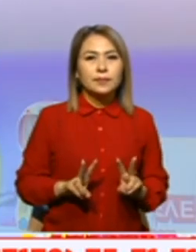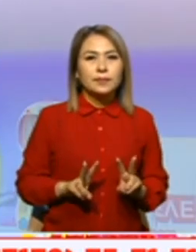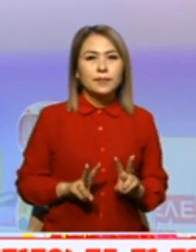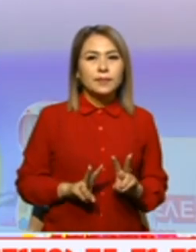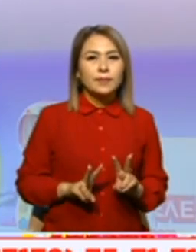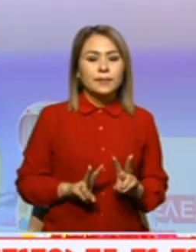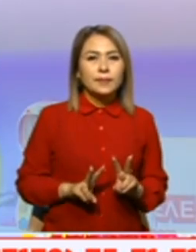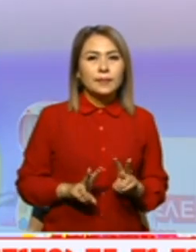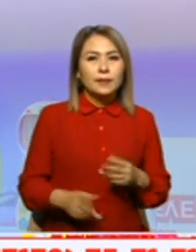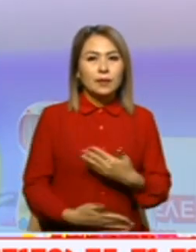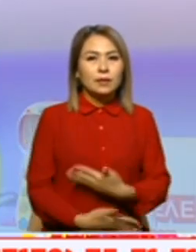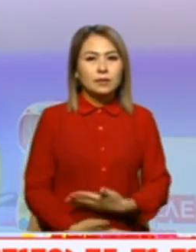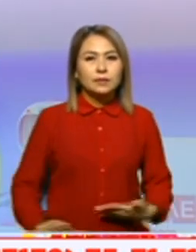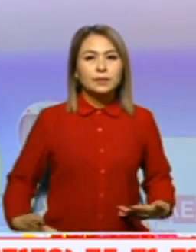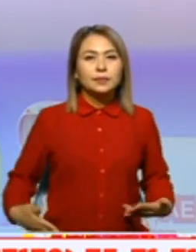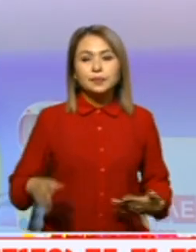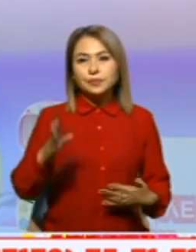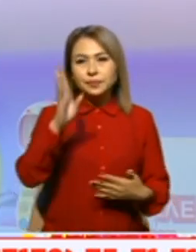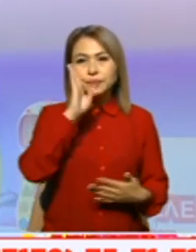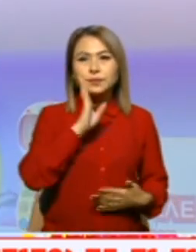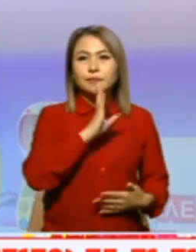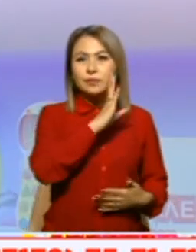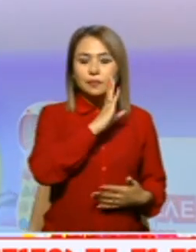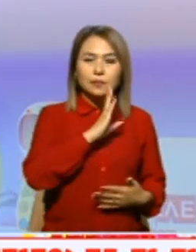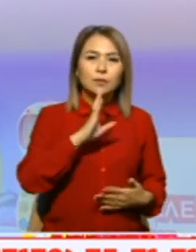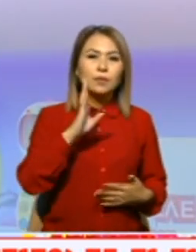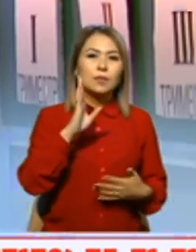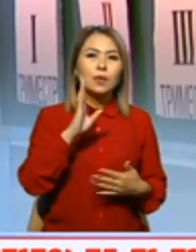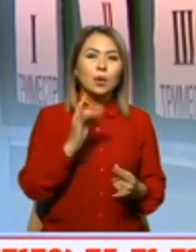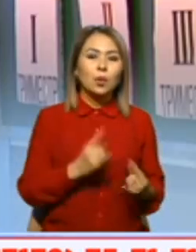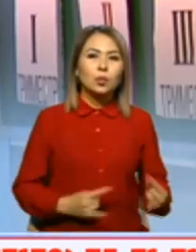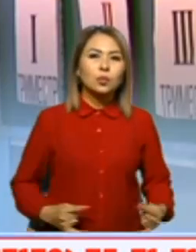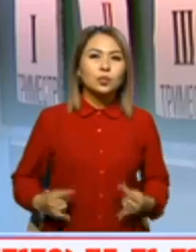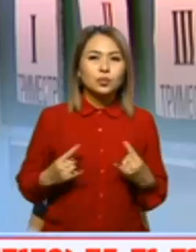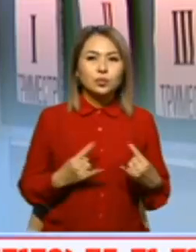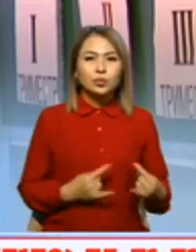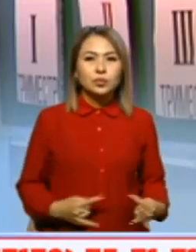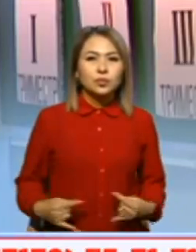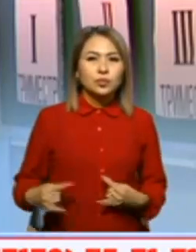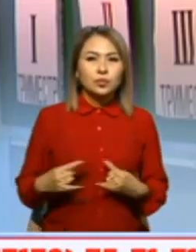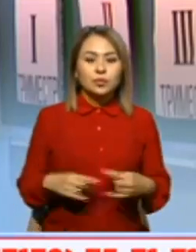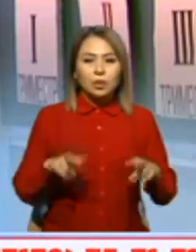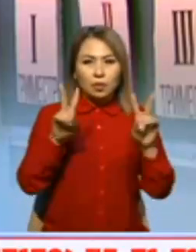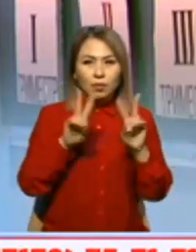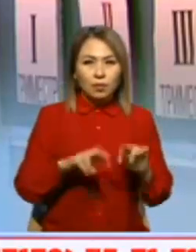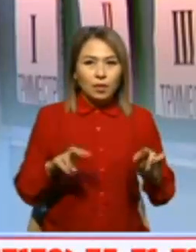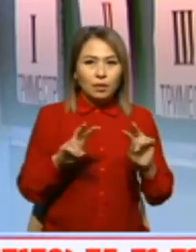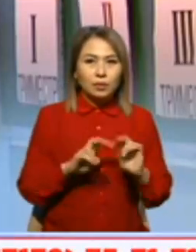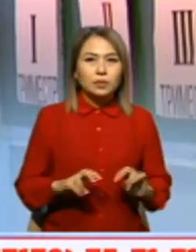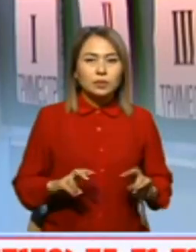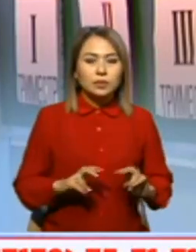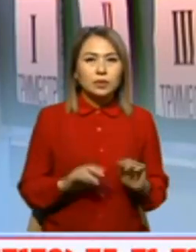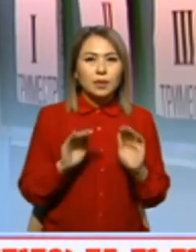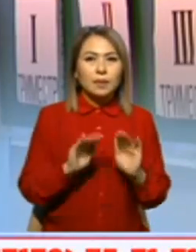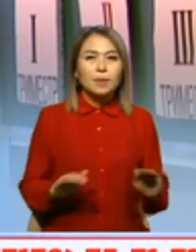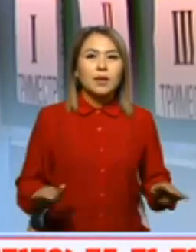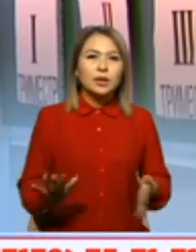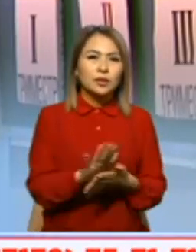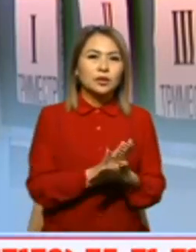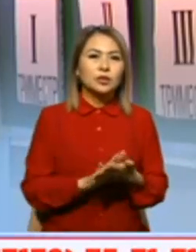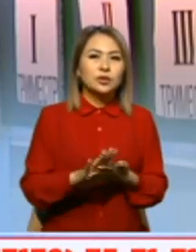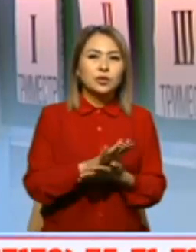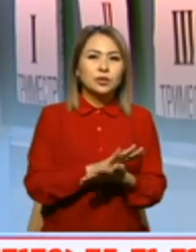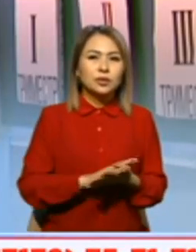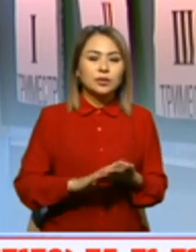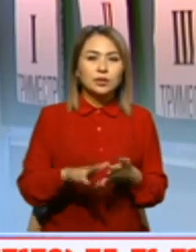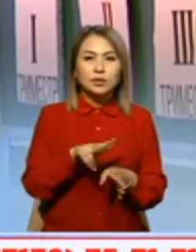дәрігер, акушер-гинеколог және ультрадыбыстық диагностиканың бақылауы арқылы балаға ешқандай зияны келмейтін,